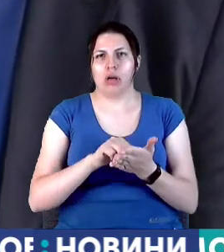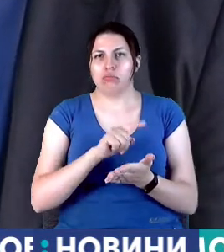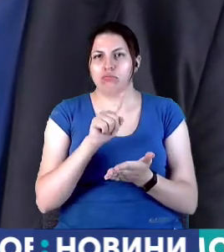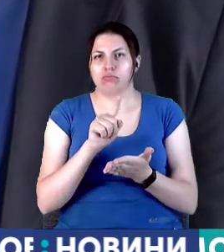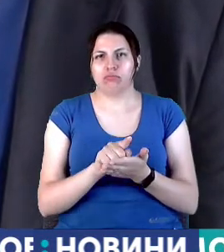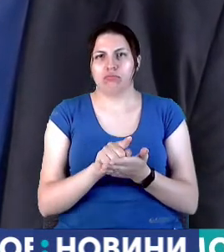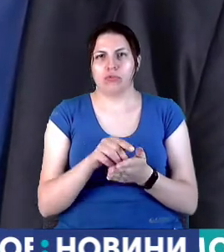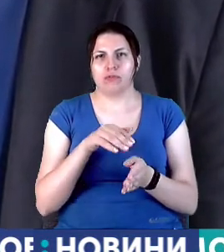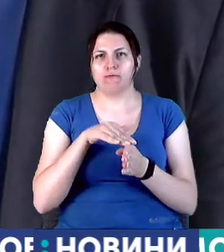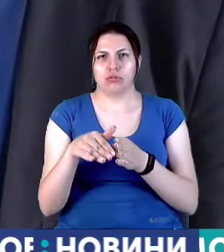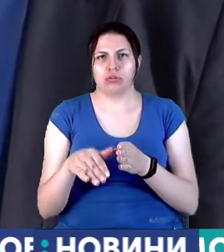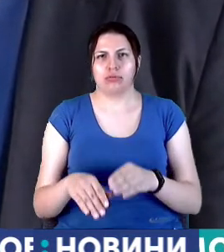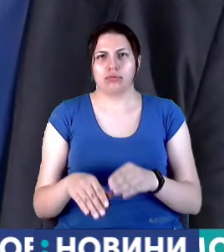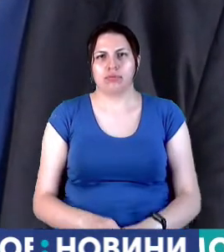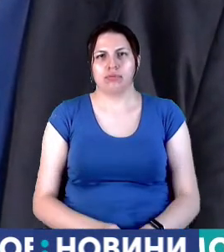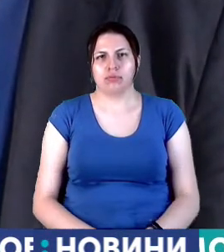реалізовані.